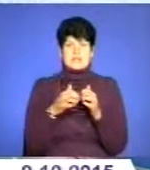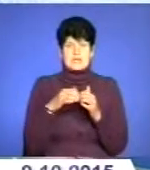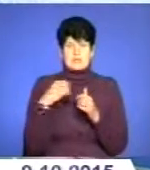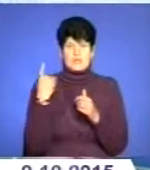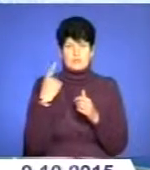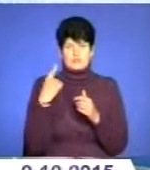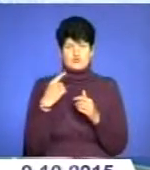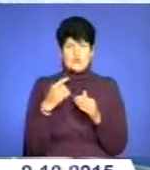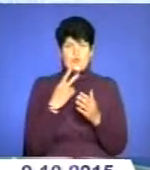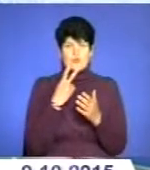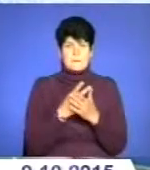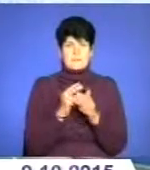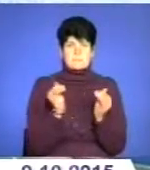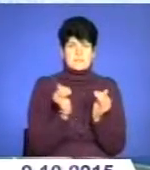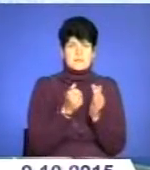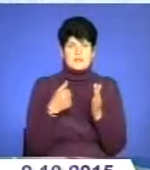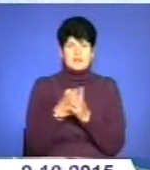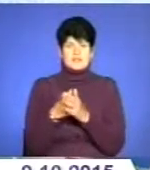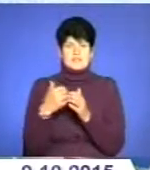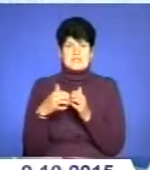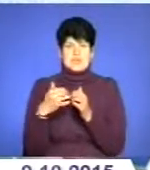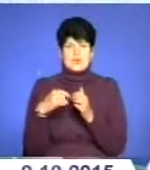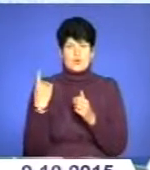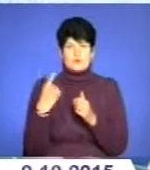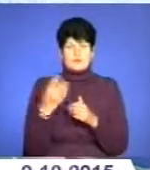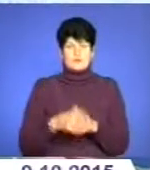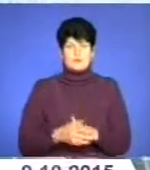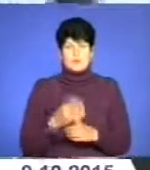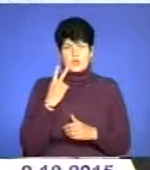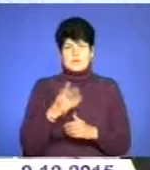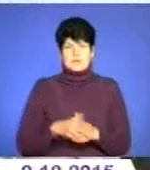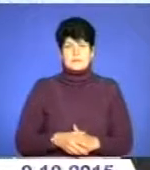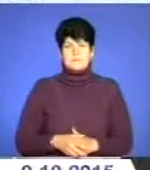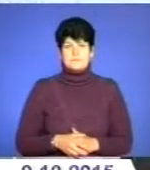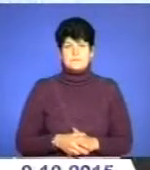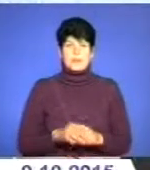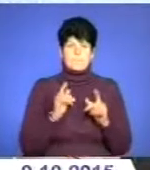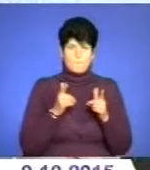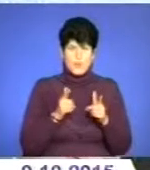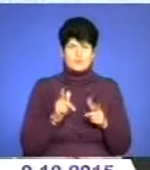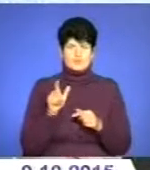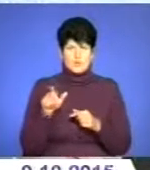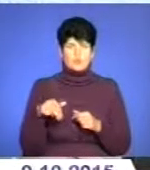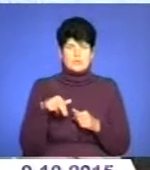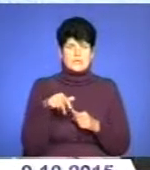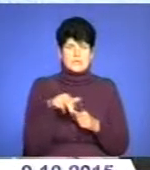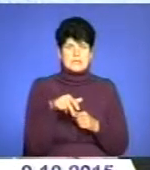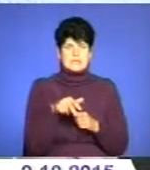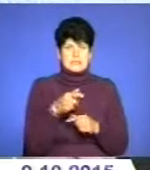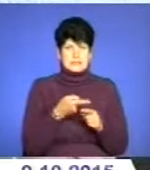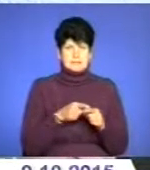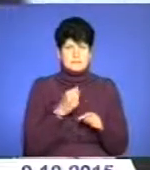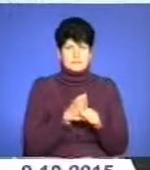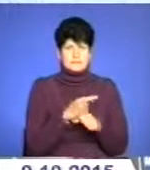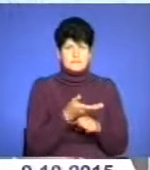Від мінімальної заробітної плати до середньообласного показника. Чи погоджуються люди йти на ці